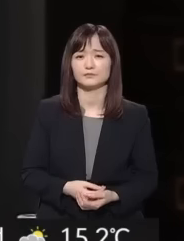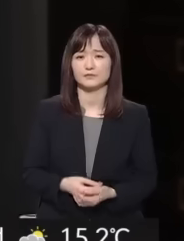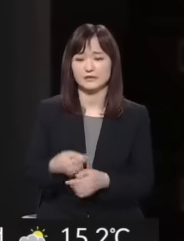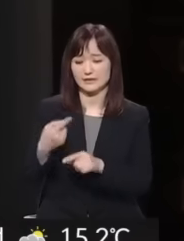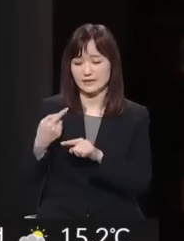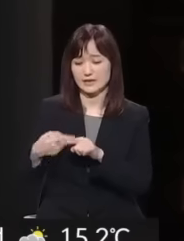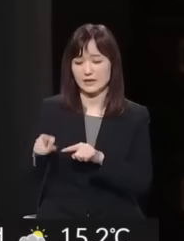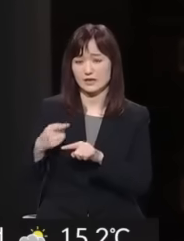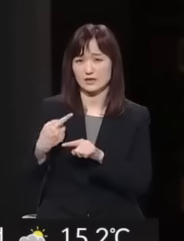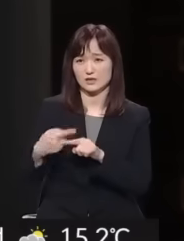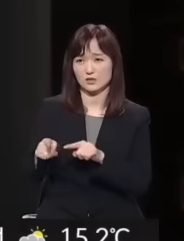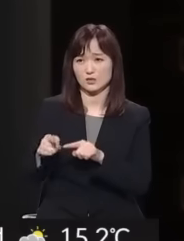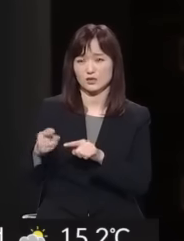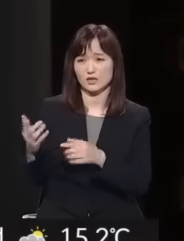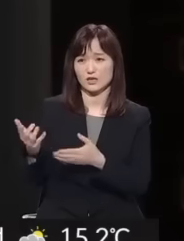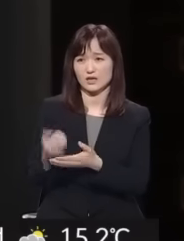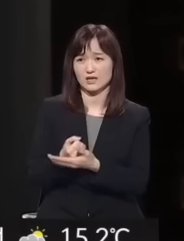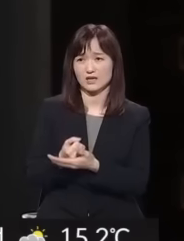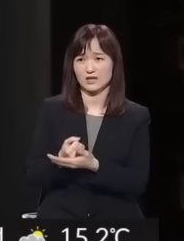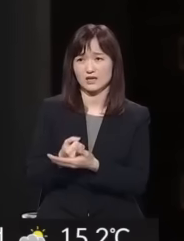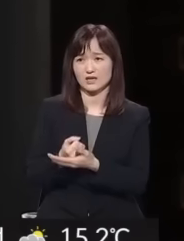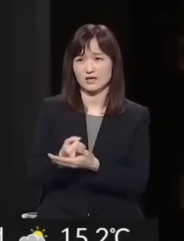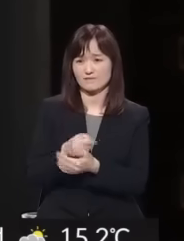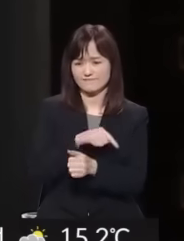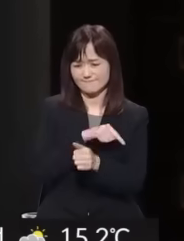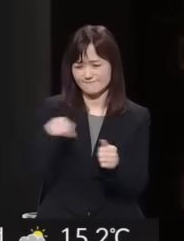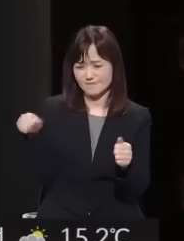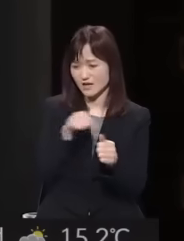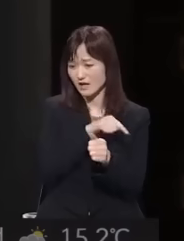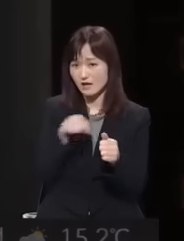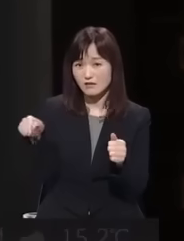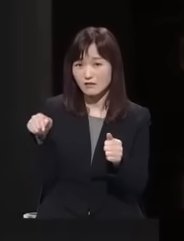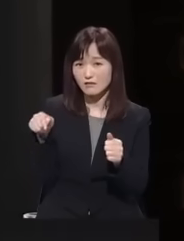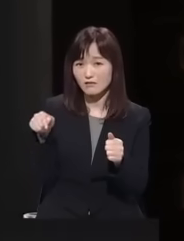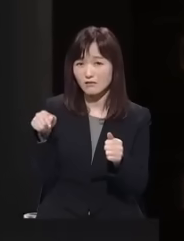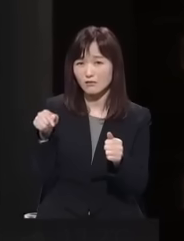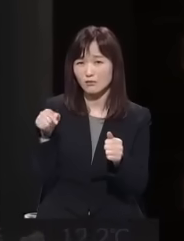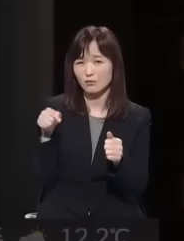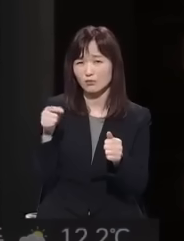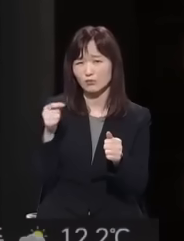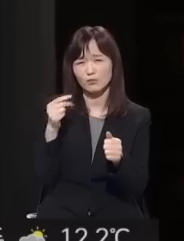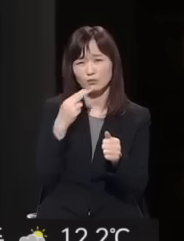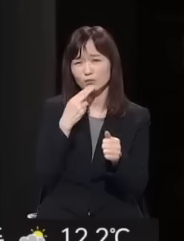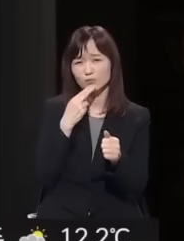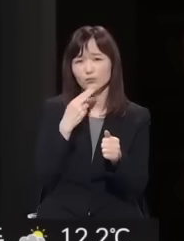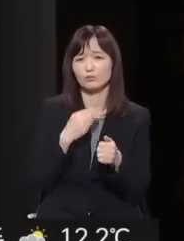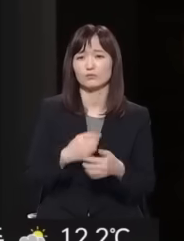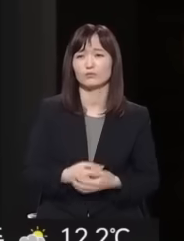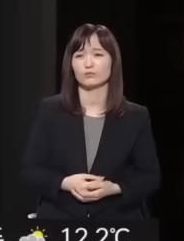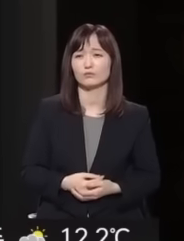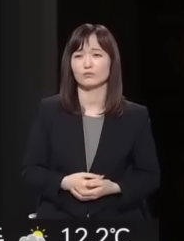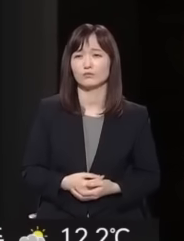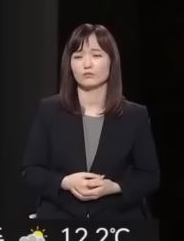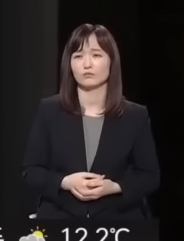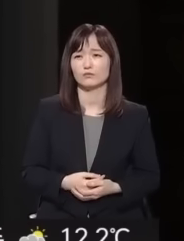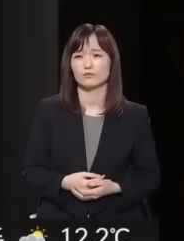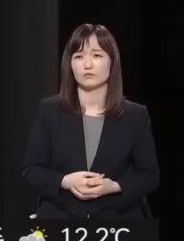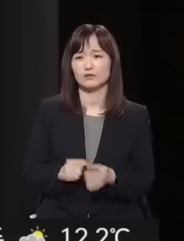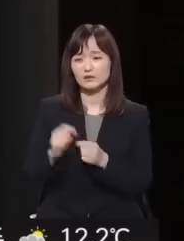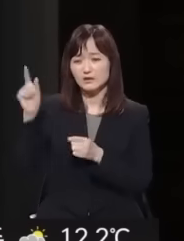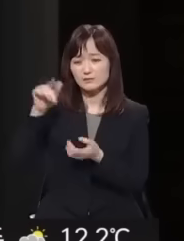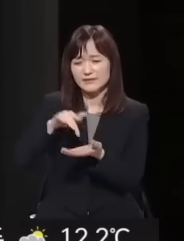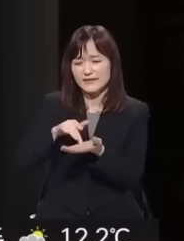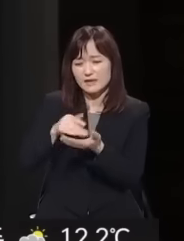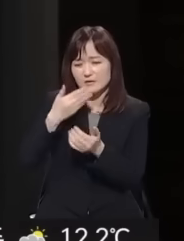흉기로 잔인하게 살해하는 경우는 대단히 흔치 않습니다 보통 약물을 쓰는 경우가